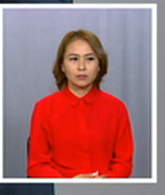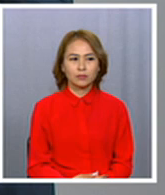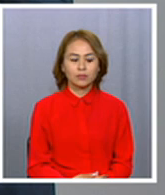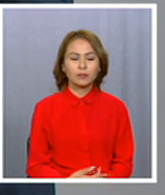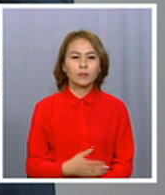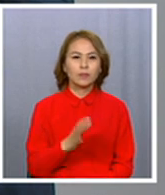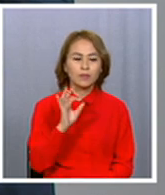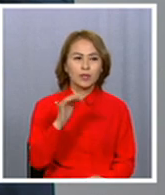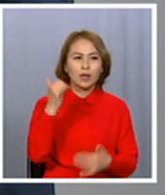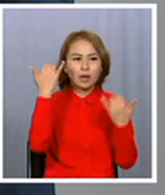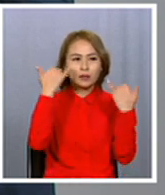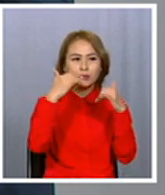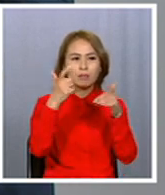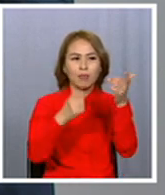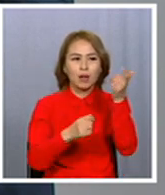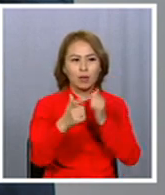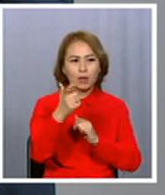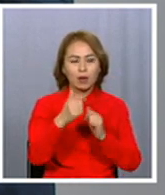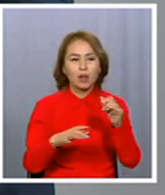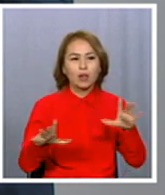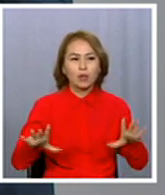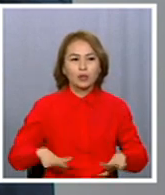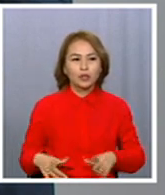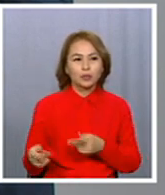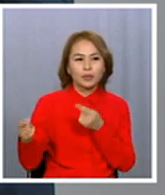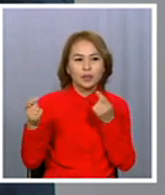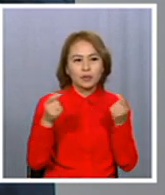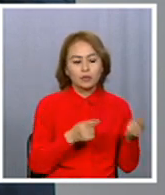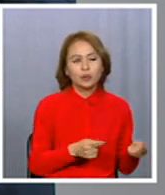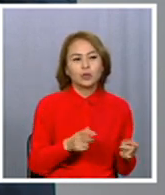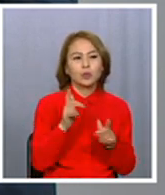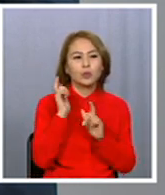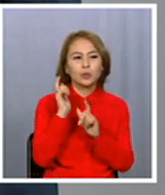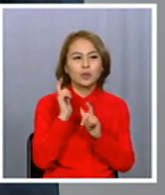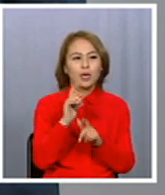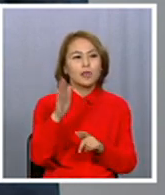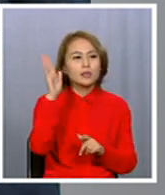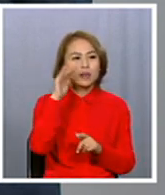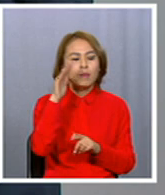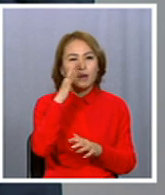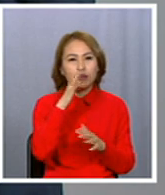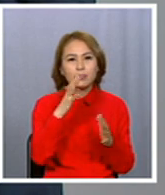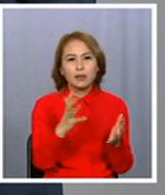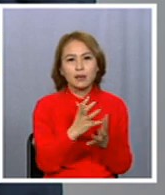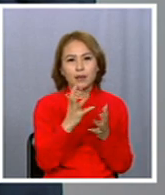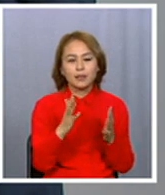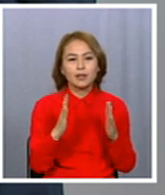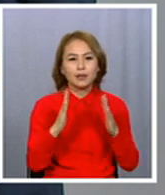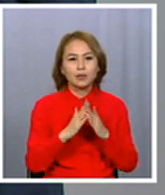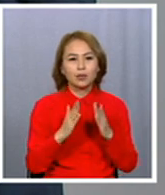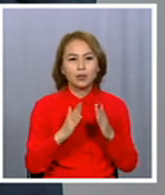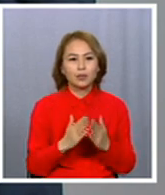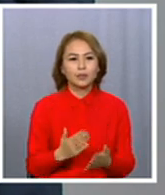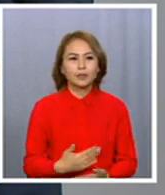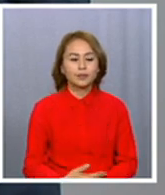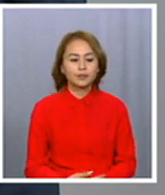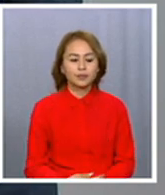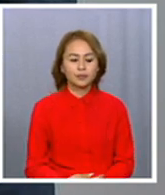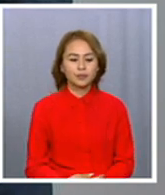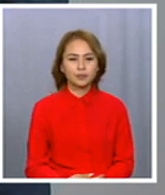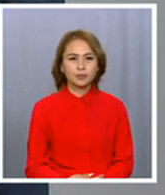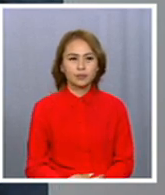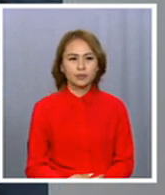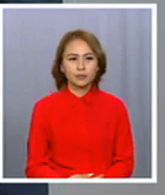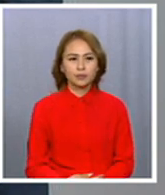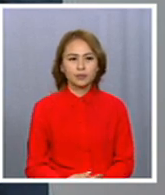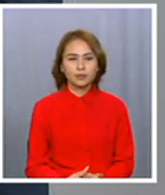Правильно. Корова дает молоко, лошадь перевозит грузы, собака охраняет дом.